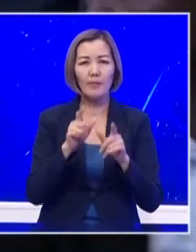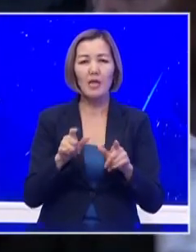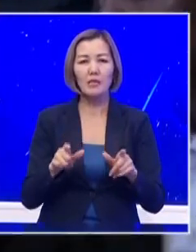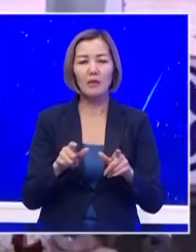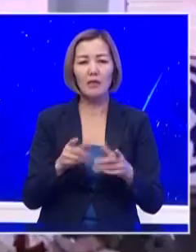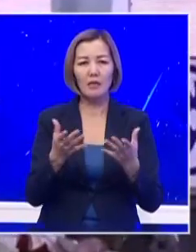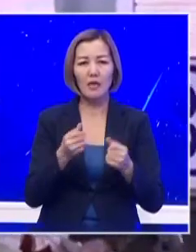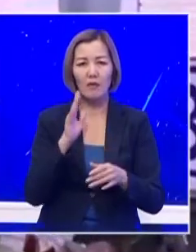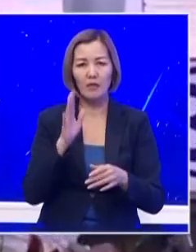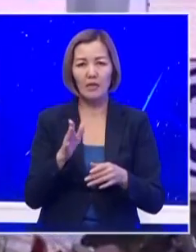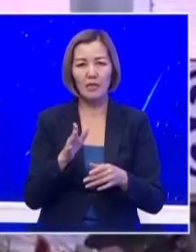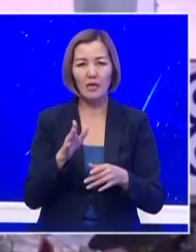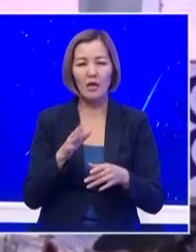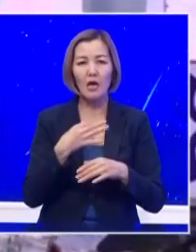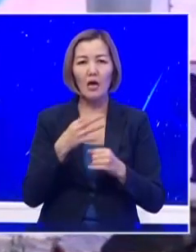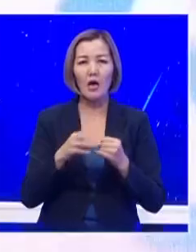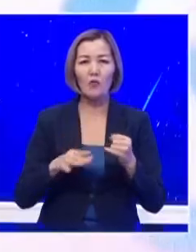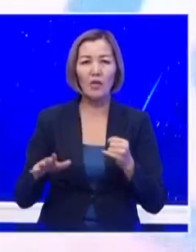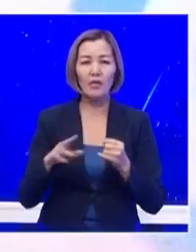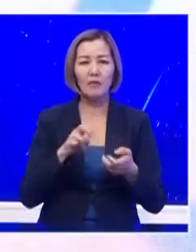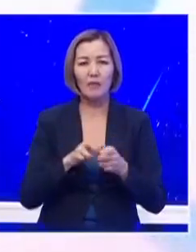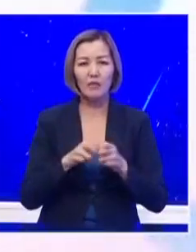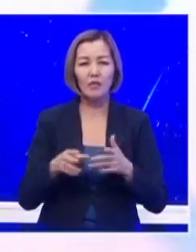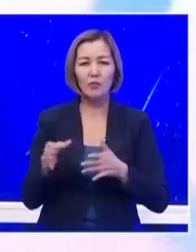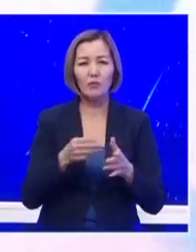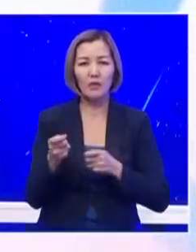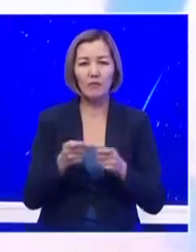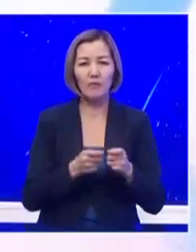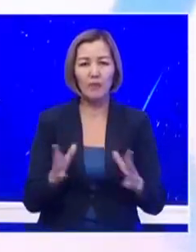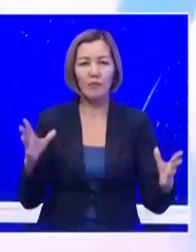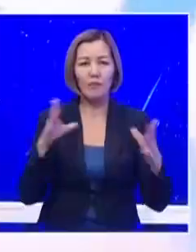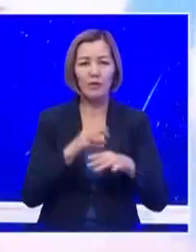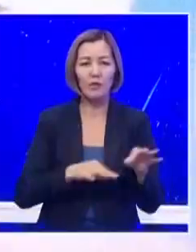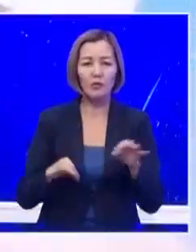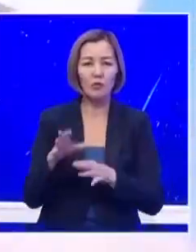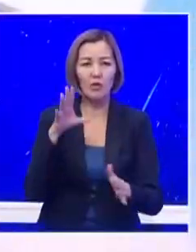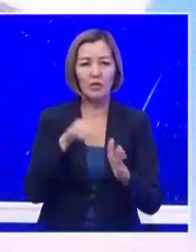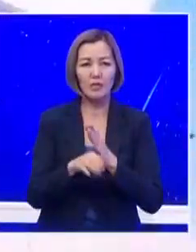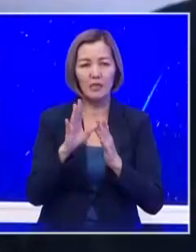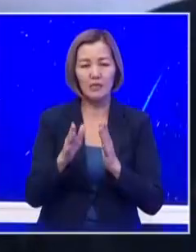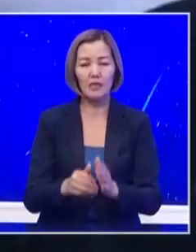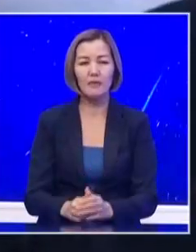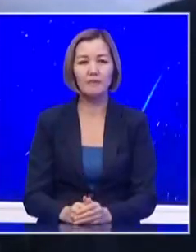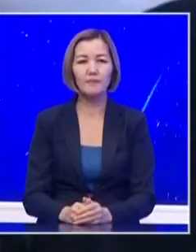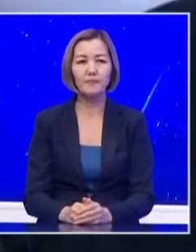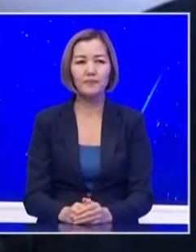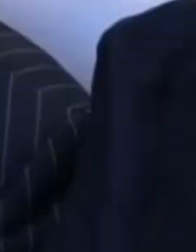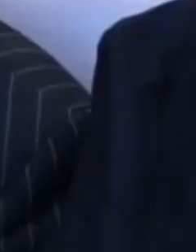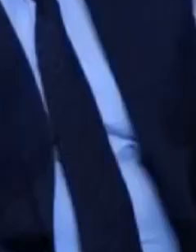округтерді аралап азаматтарды қабылдады. Ауданның мәселелері облыс әкімдігімен бірлескен жол картасына енгізілді.